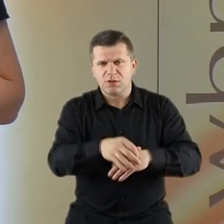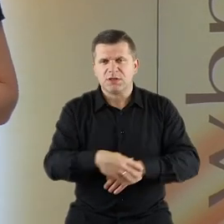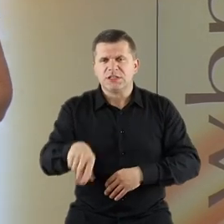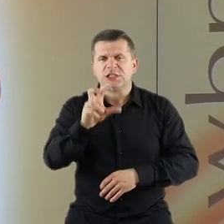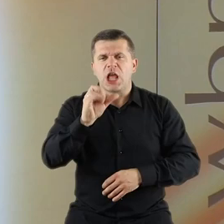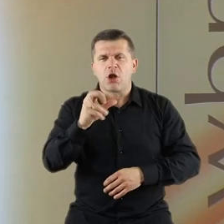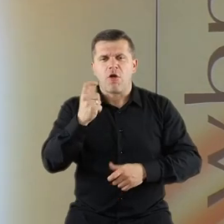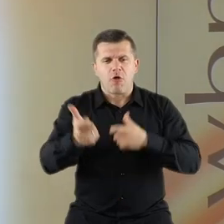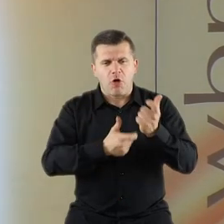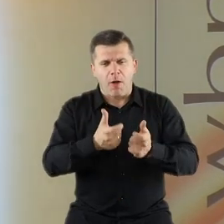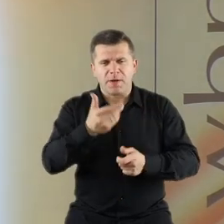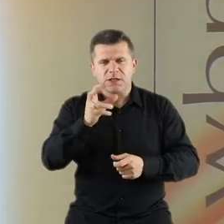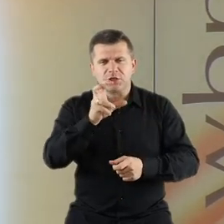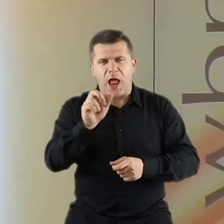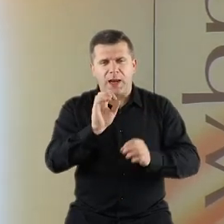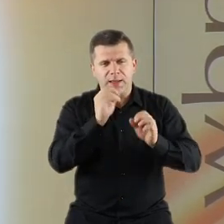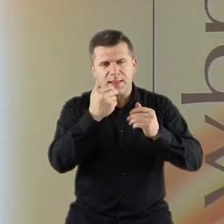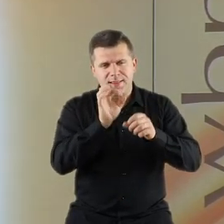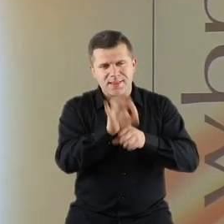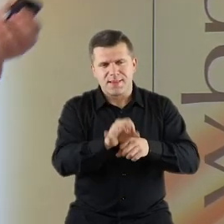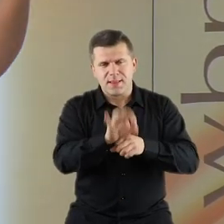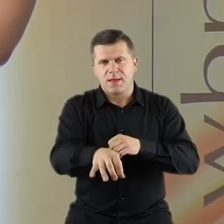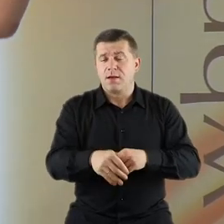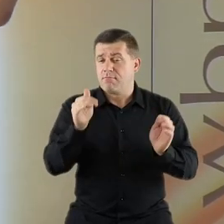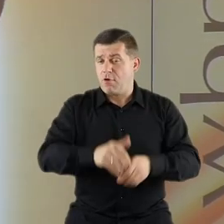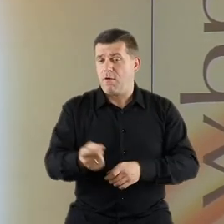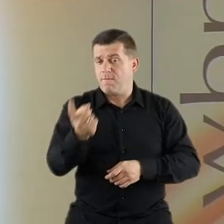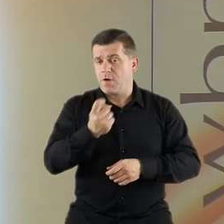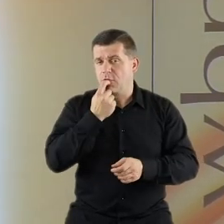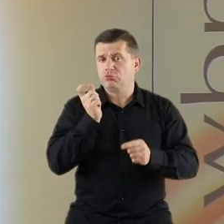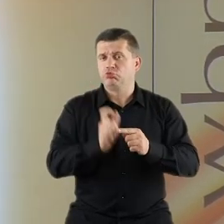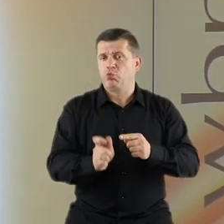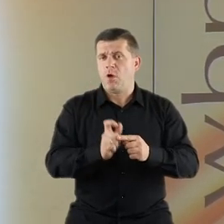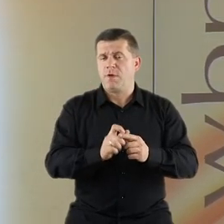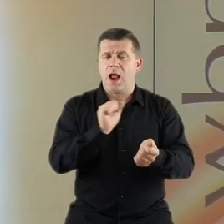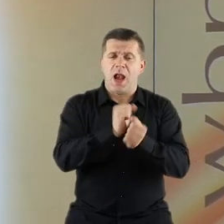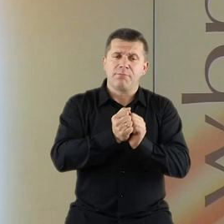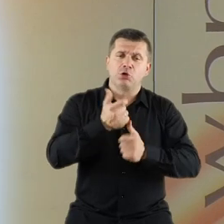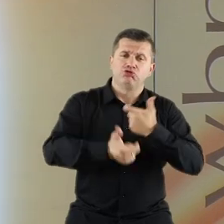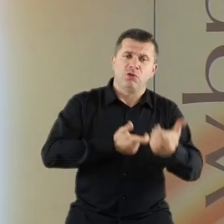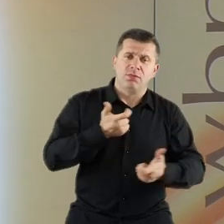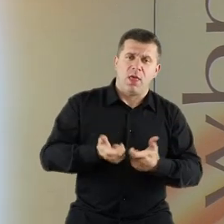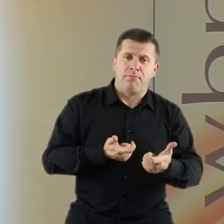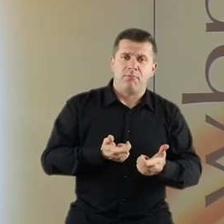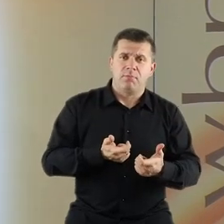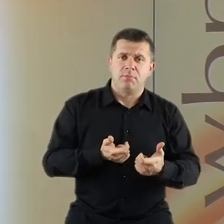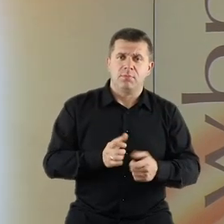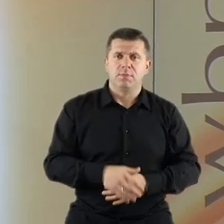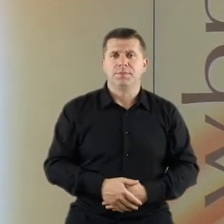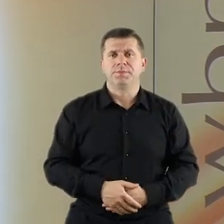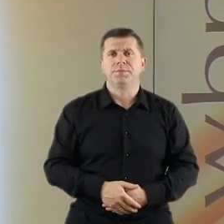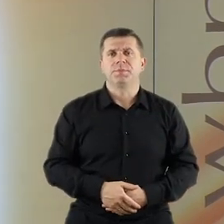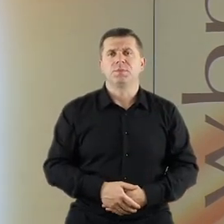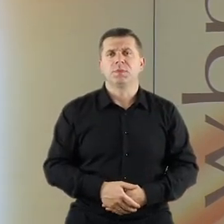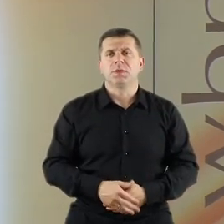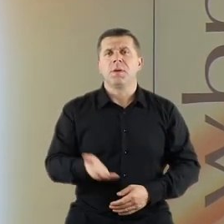czyli czarownica sprawia te czary można też wywołać słowem lub czynem a więc z